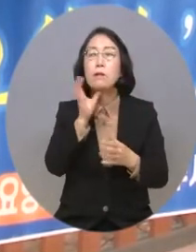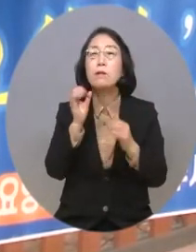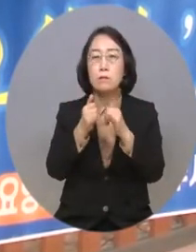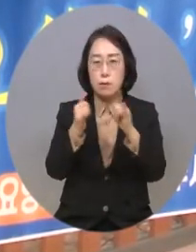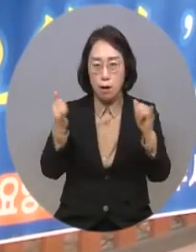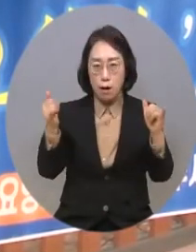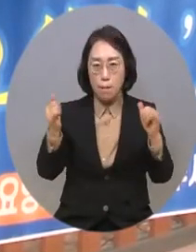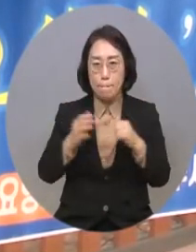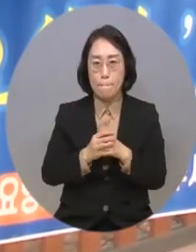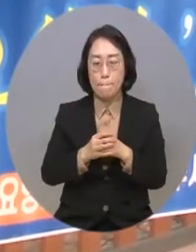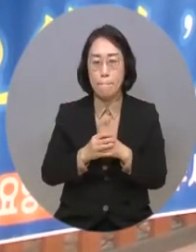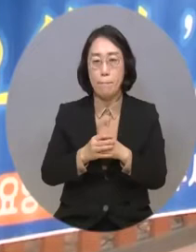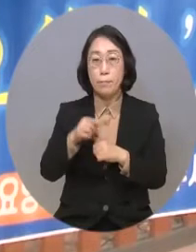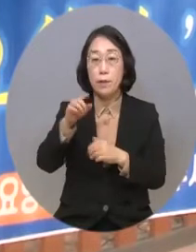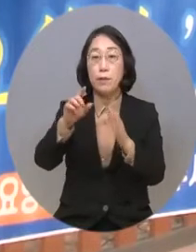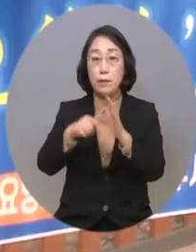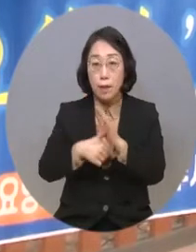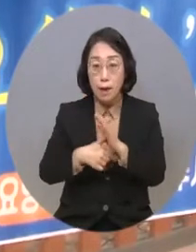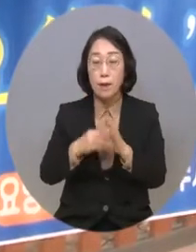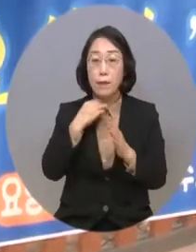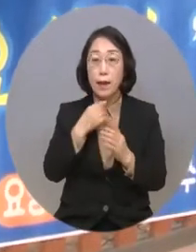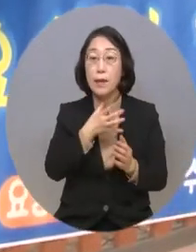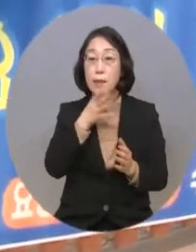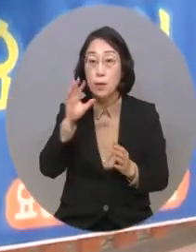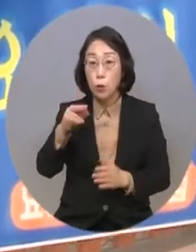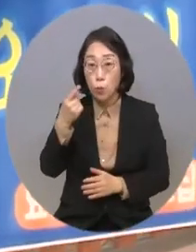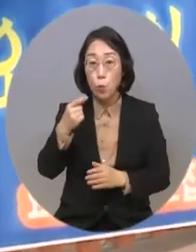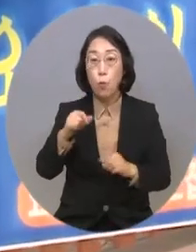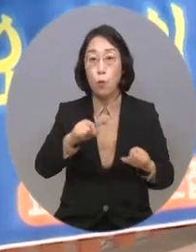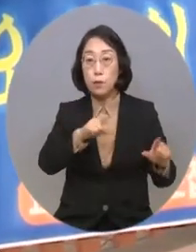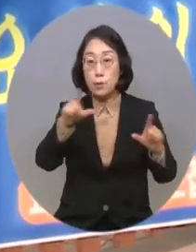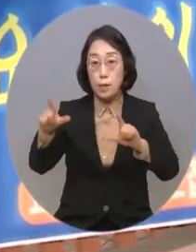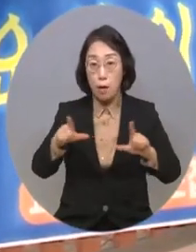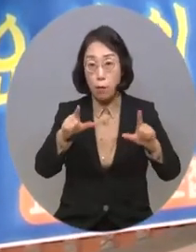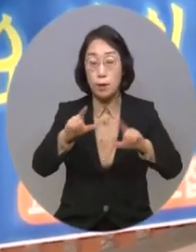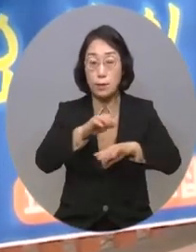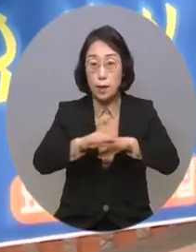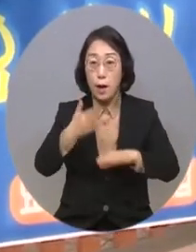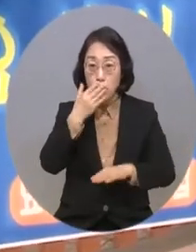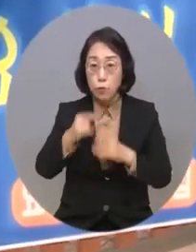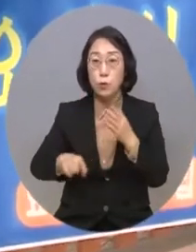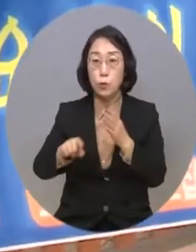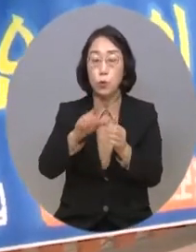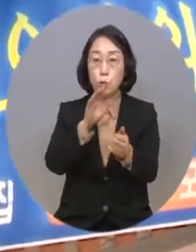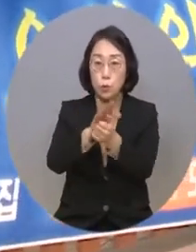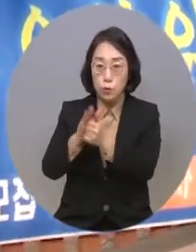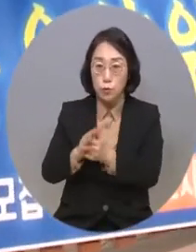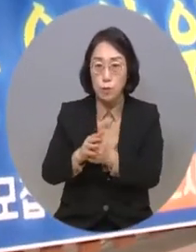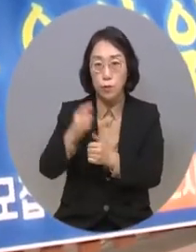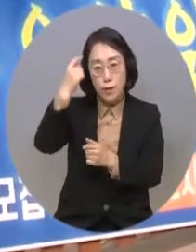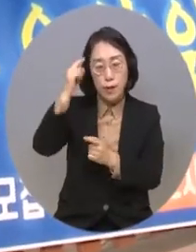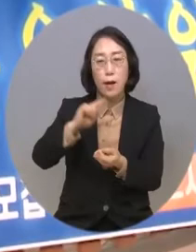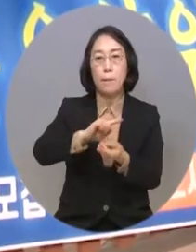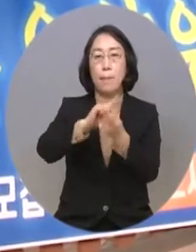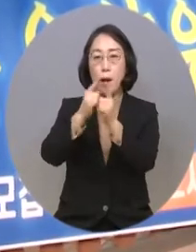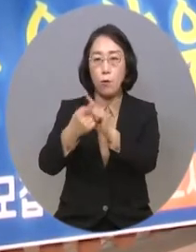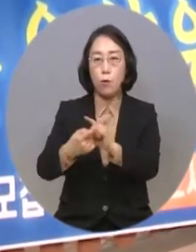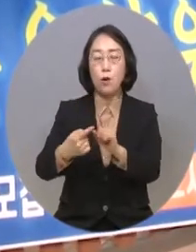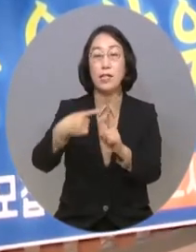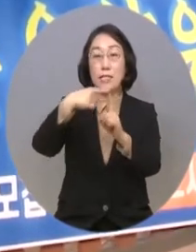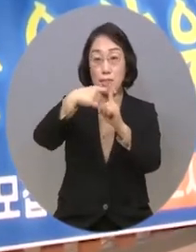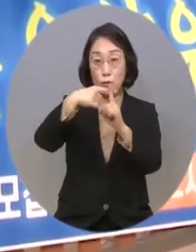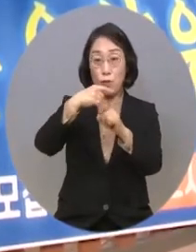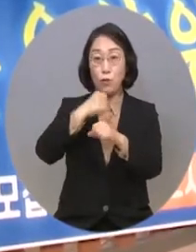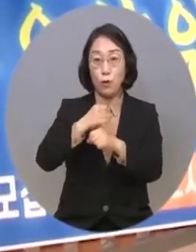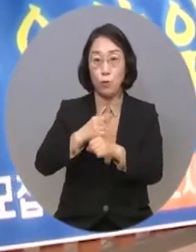됩니다. 이런 시대의 웰리에이징 비전을 담은 서비스를 통해 노령화에 대한 인식을 긍정적으로 바꾸고 아름답고